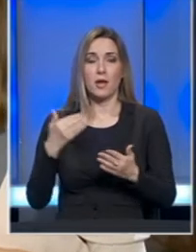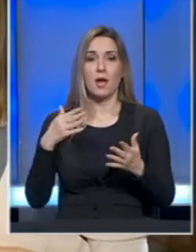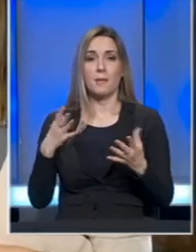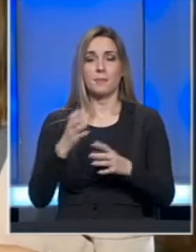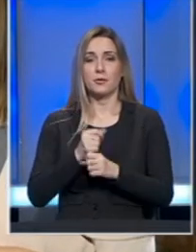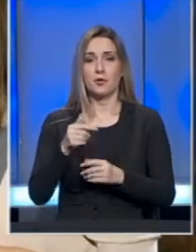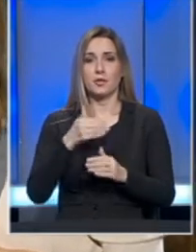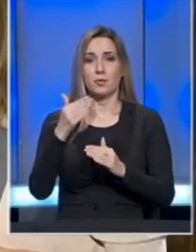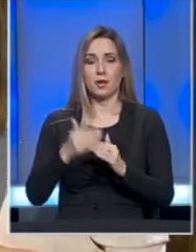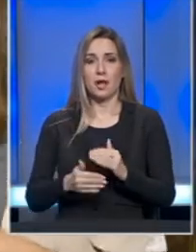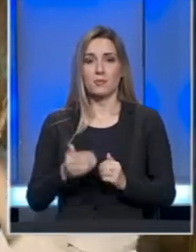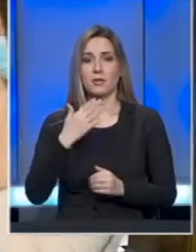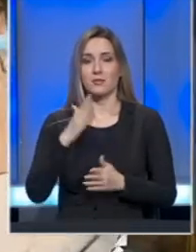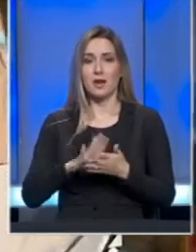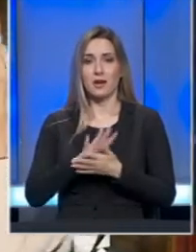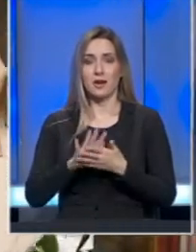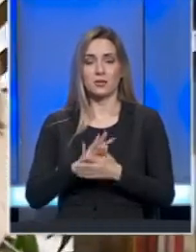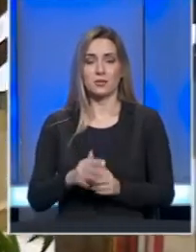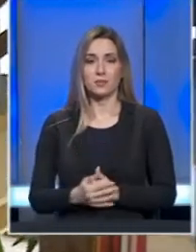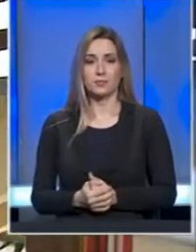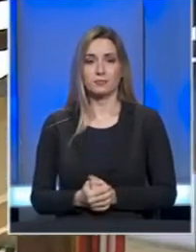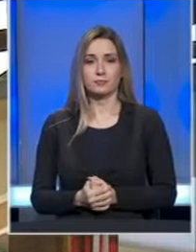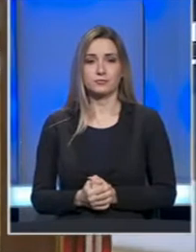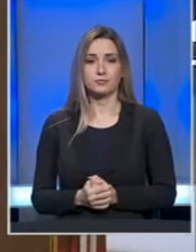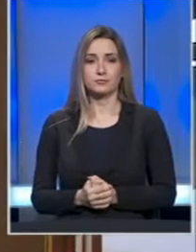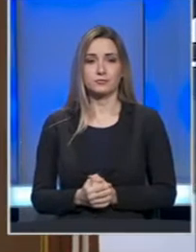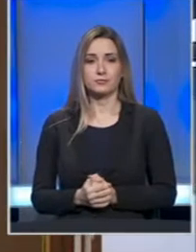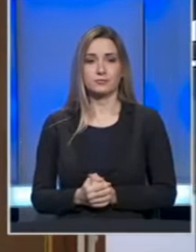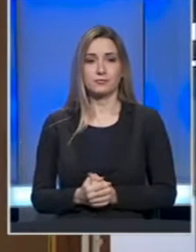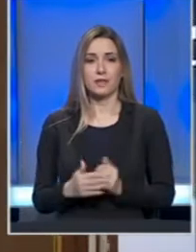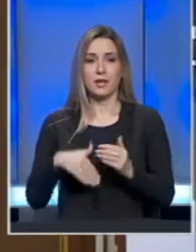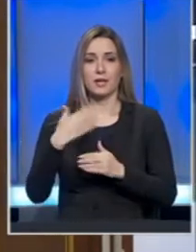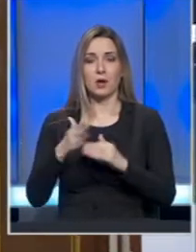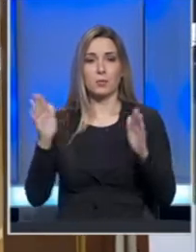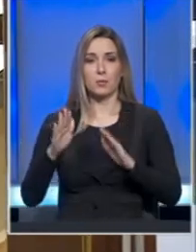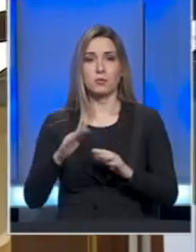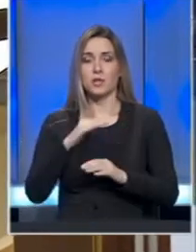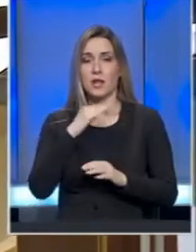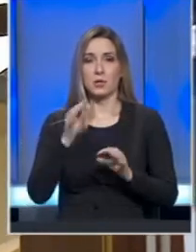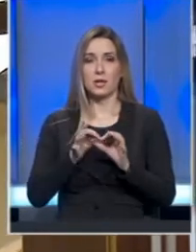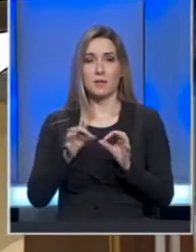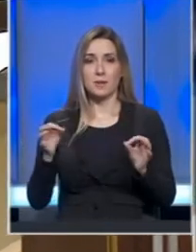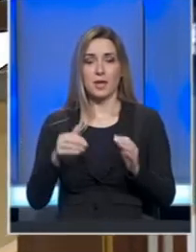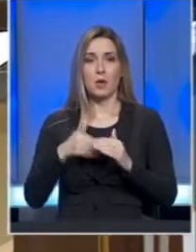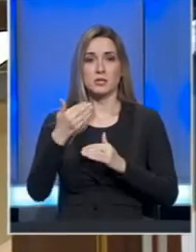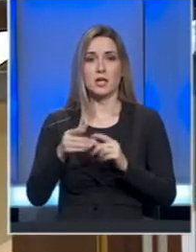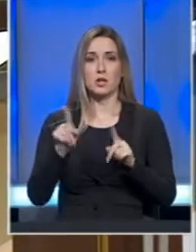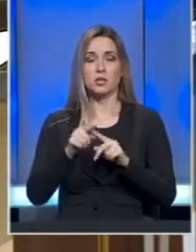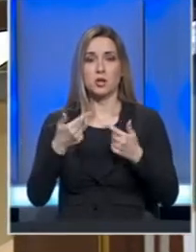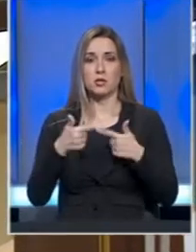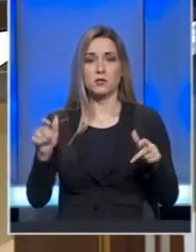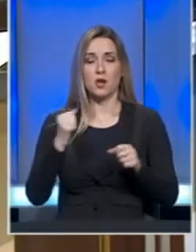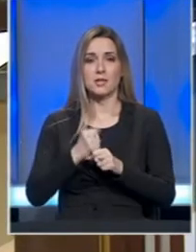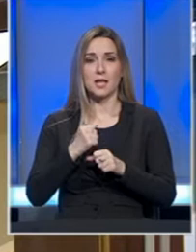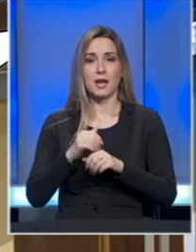kraj. Gospodine Papažan, hvala vam na razgovor. I evo, nakon popuštanja mnogih mjera uslijedilo je i dozvola za